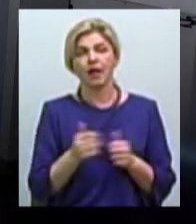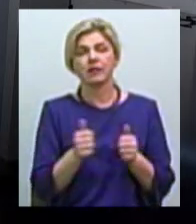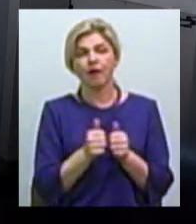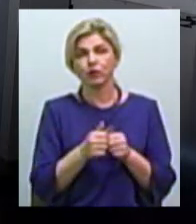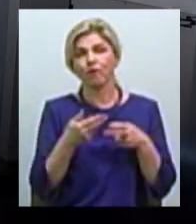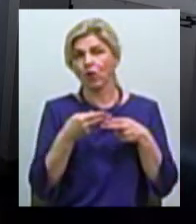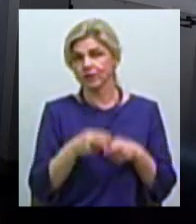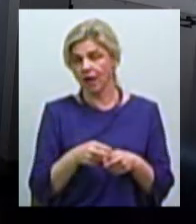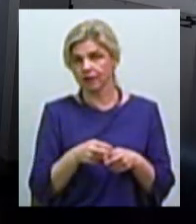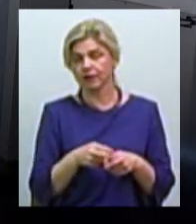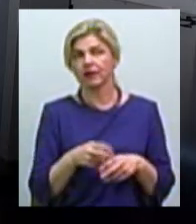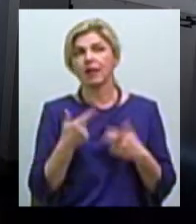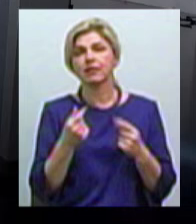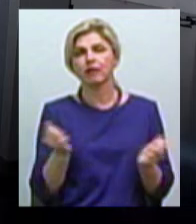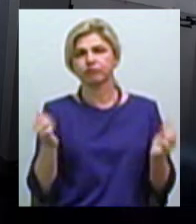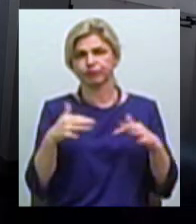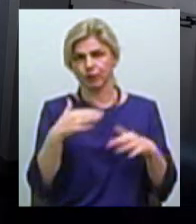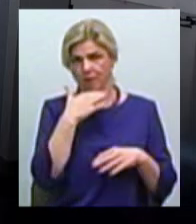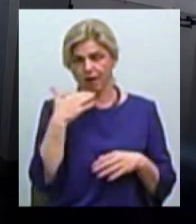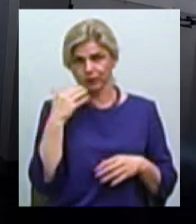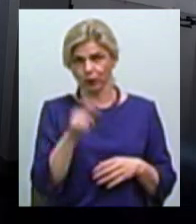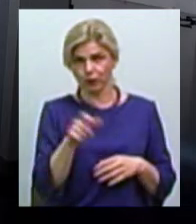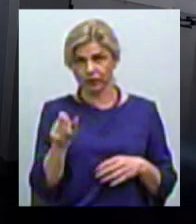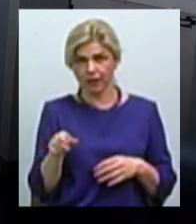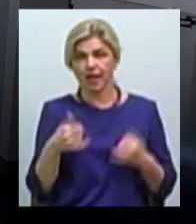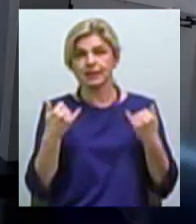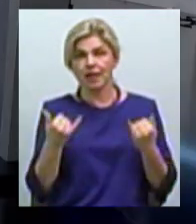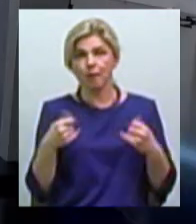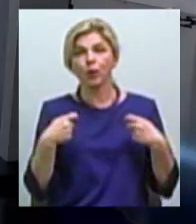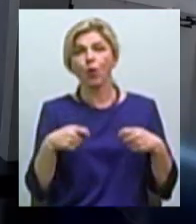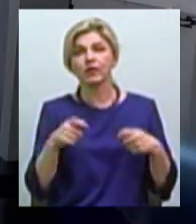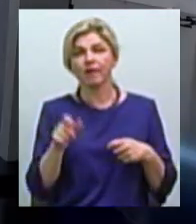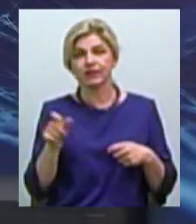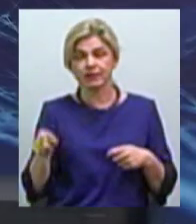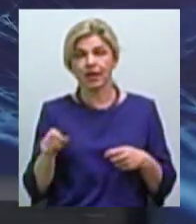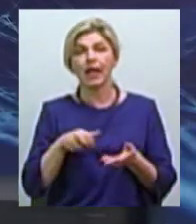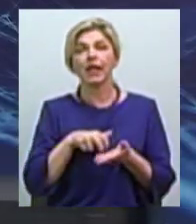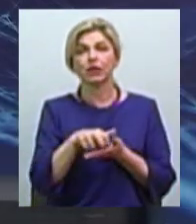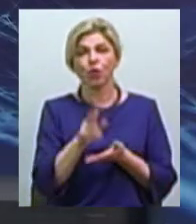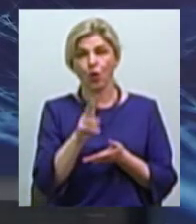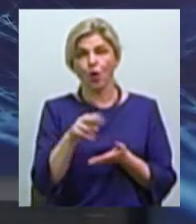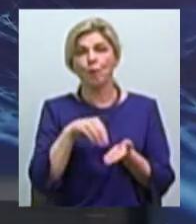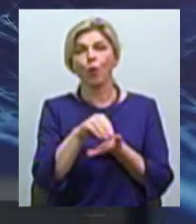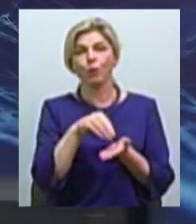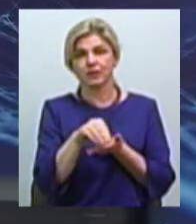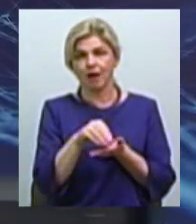навколо вокзалів, де скупчення людей. І зараз продавці йдуть по купцям, а не наоборот.